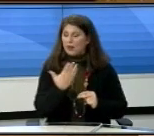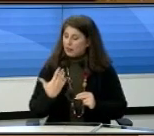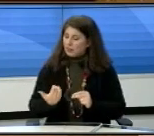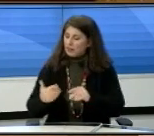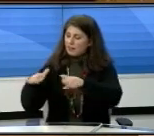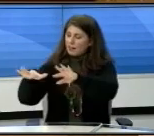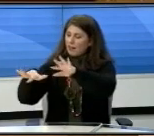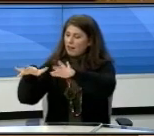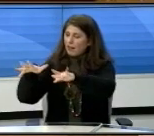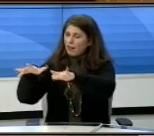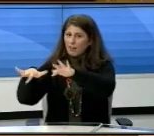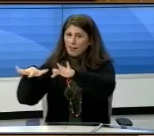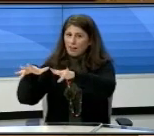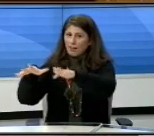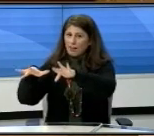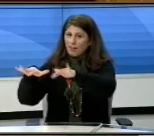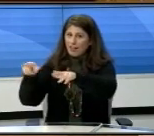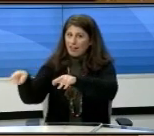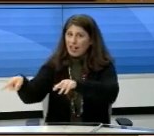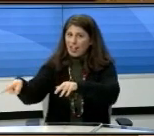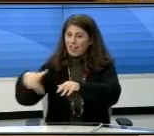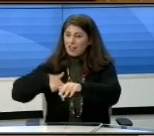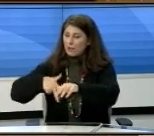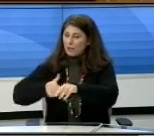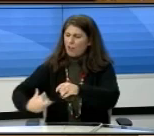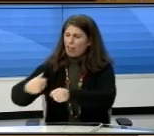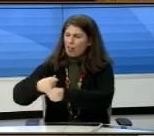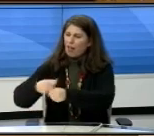νήματα αν ξαναμπείτε στα Υπουργεία.